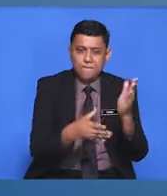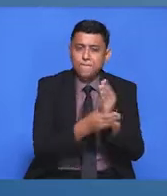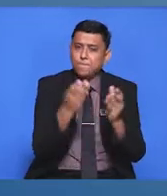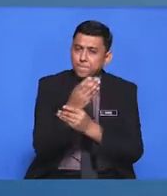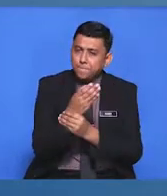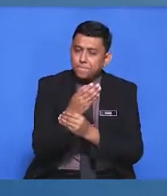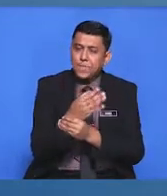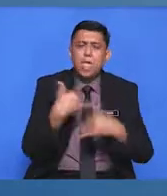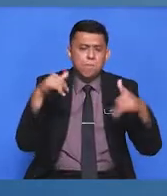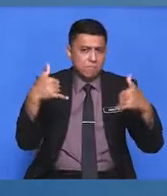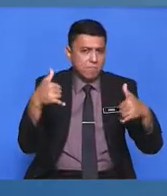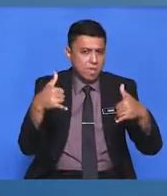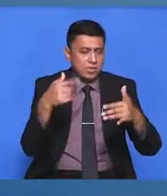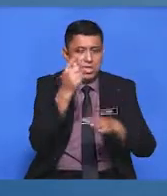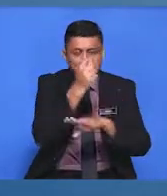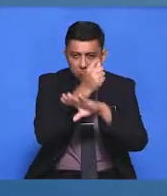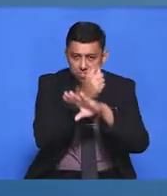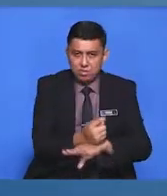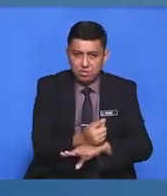kehidupan liar yang mengagumkan.